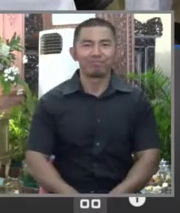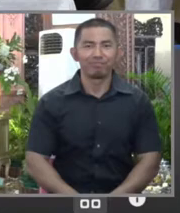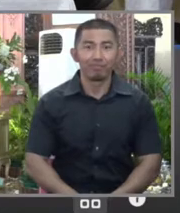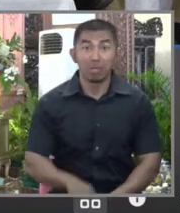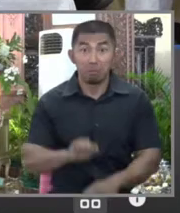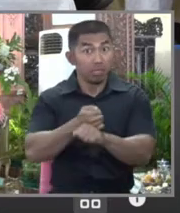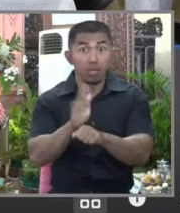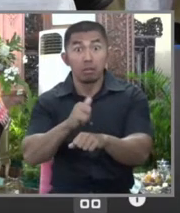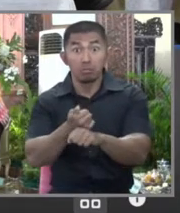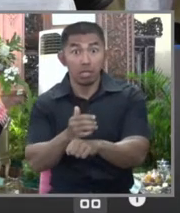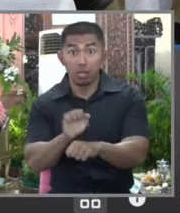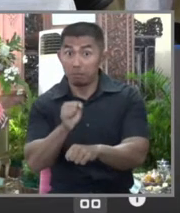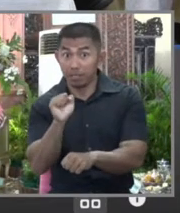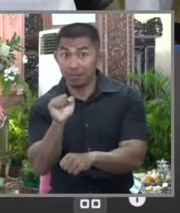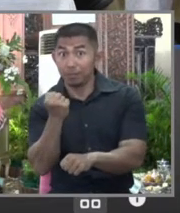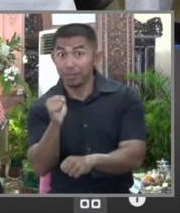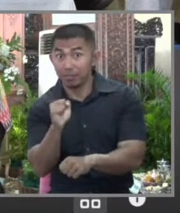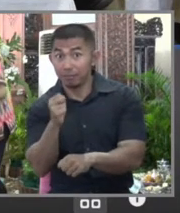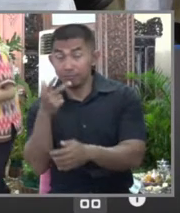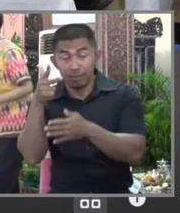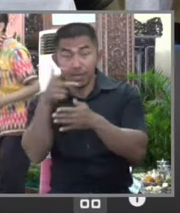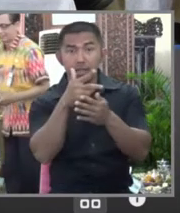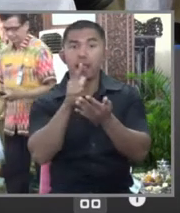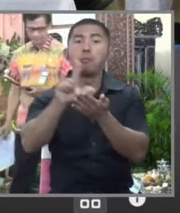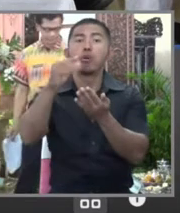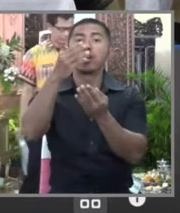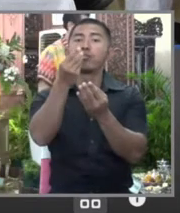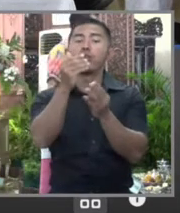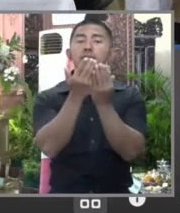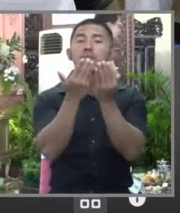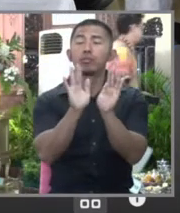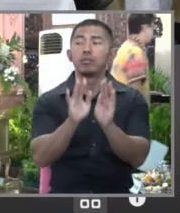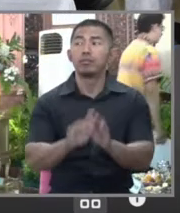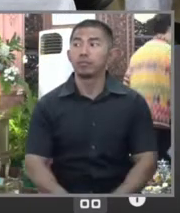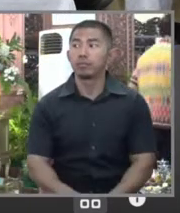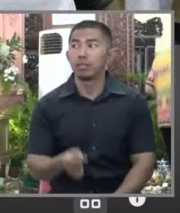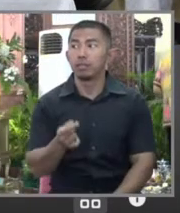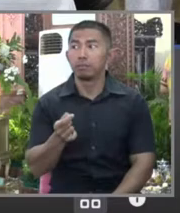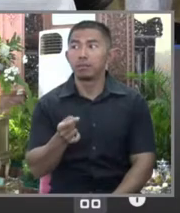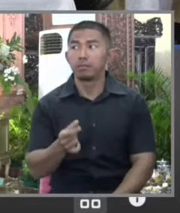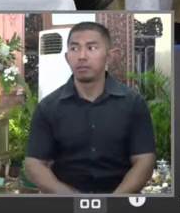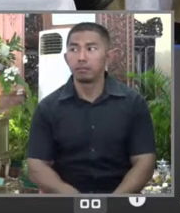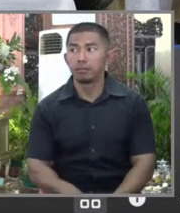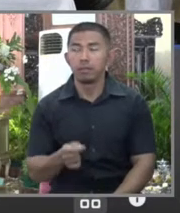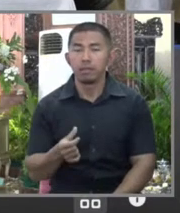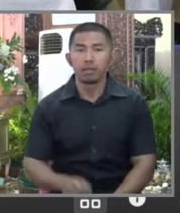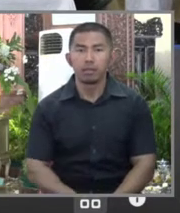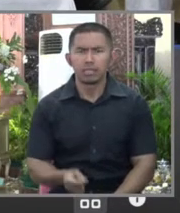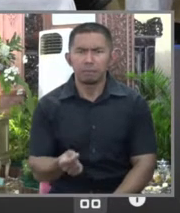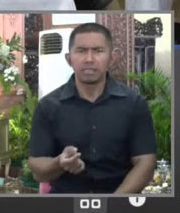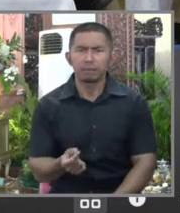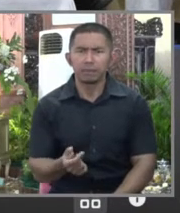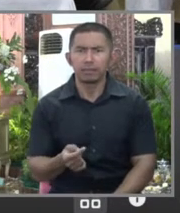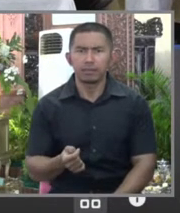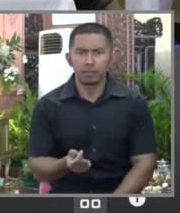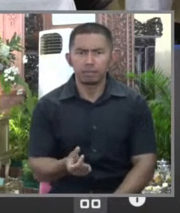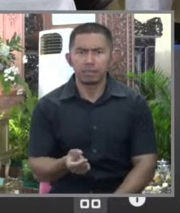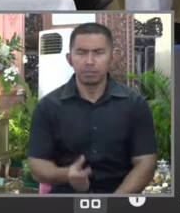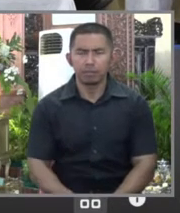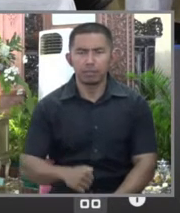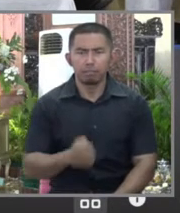iso. Ora iso diputer kamerane. Sebentar, Pak. Sebentar, Pak. Sebentar. Oh iya, oh cepet. Terus